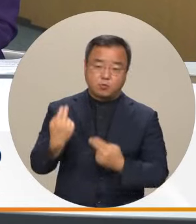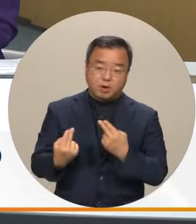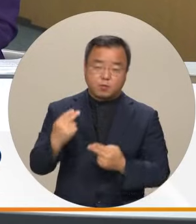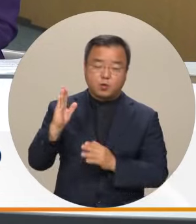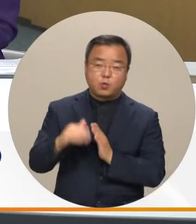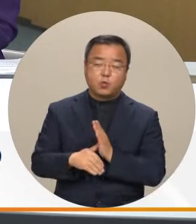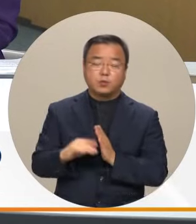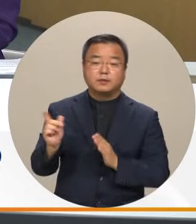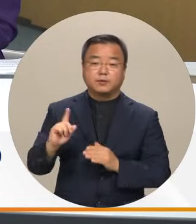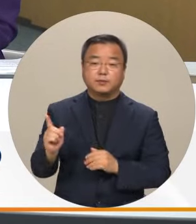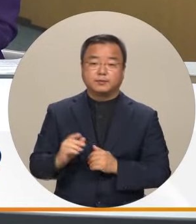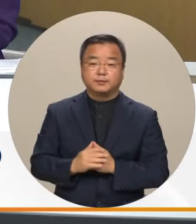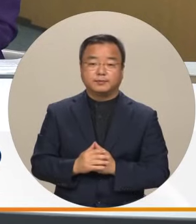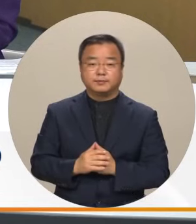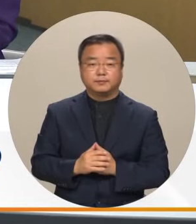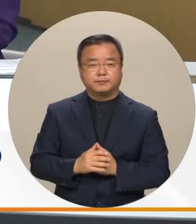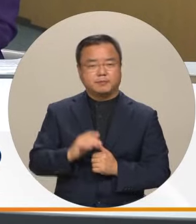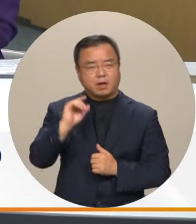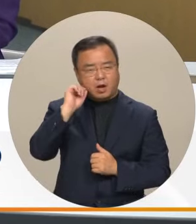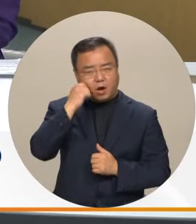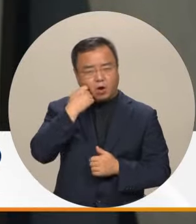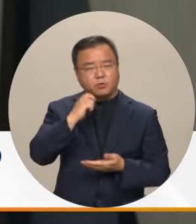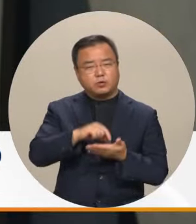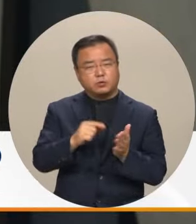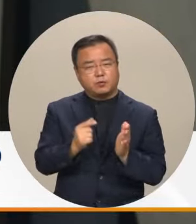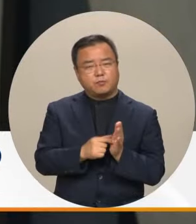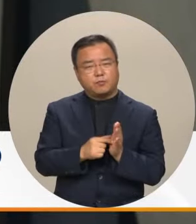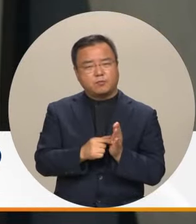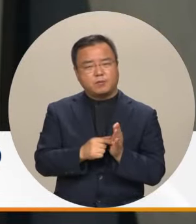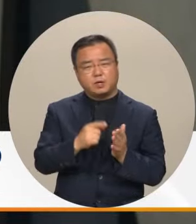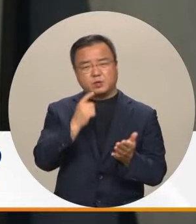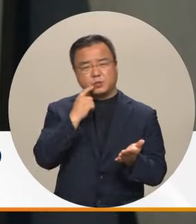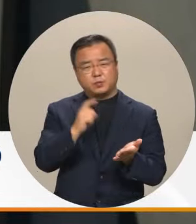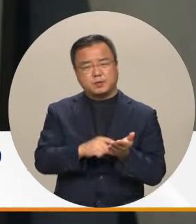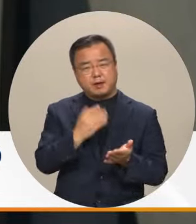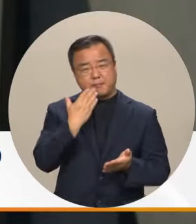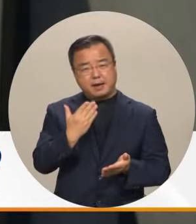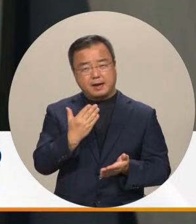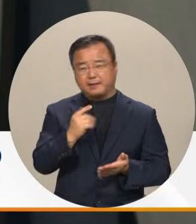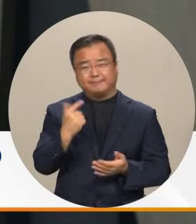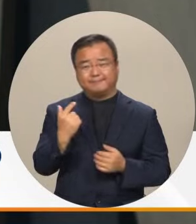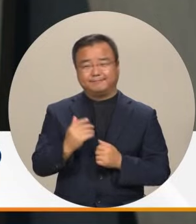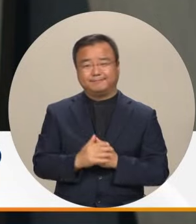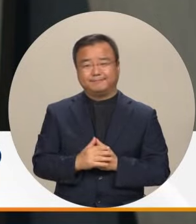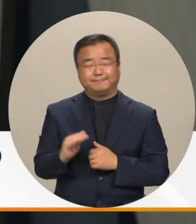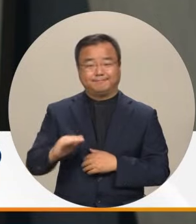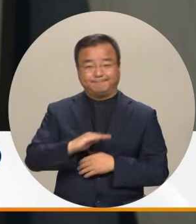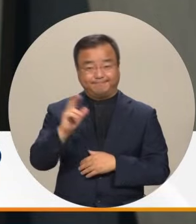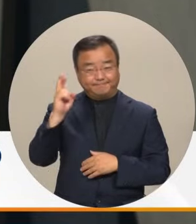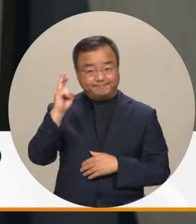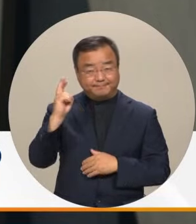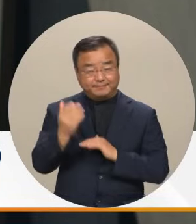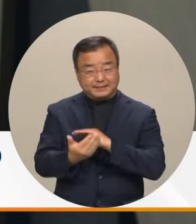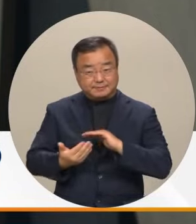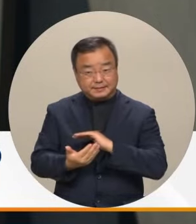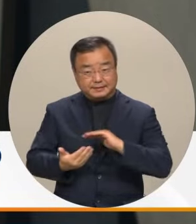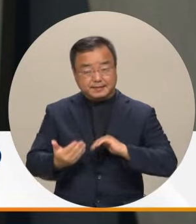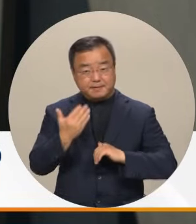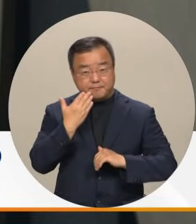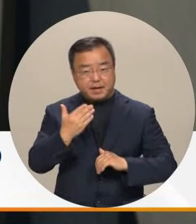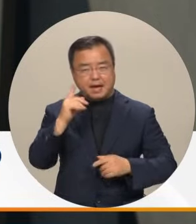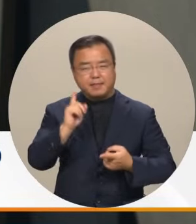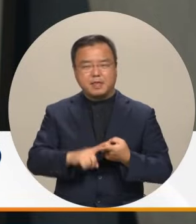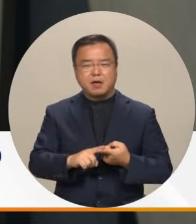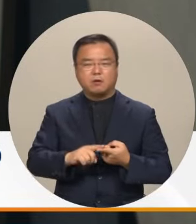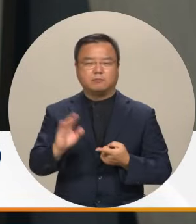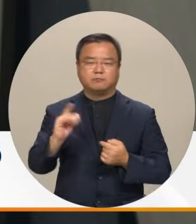예측해 볼 수 있을까요 예 그 난이도 예상은 사실 기본적으로 좀 쉽지 않습니다 또한 우리가 뭐 예상한다고 해서 그대로 결과값이 나오는